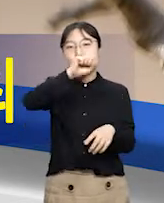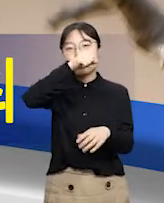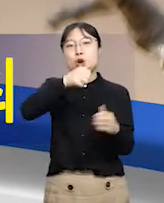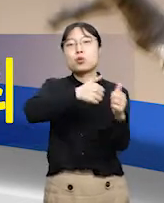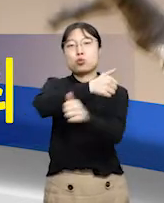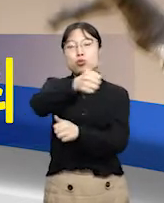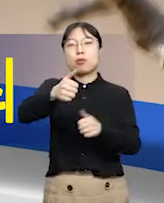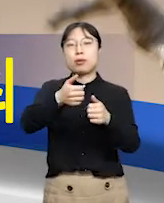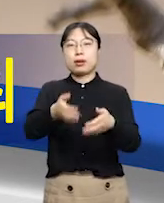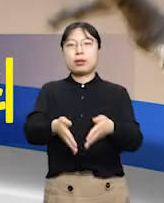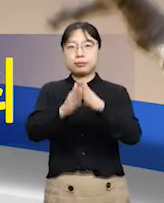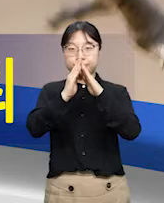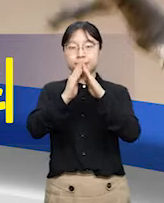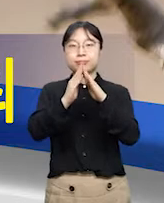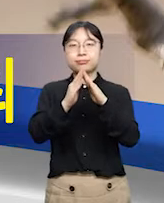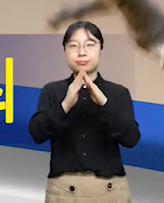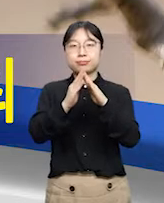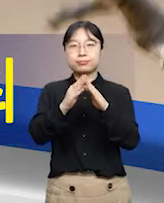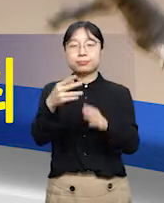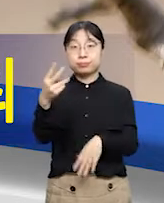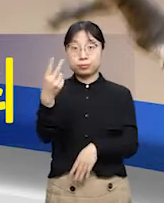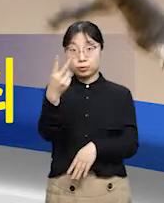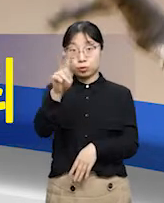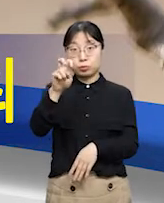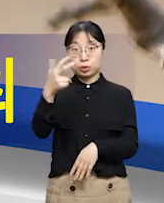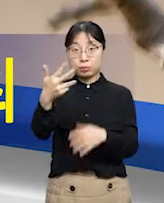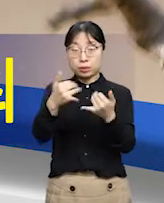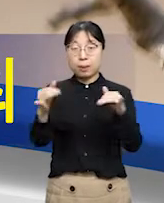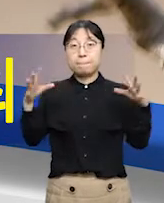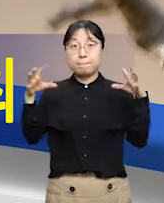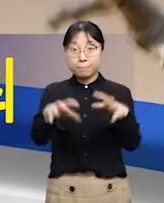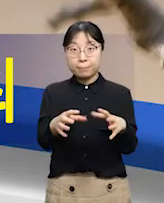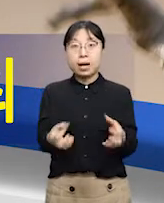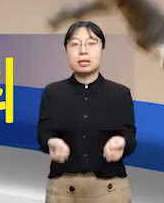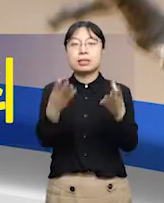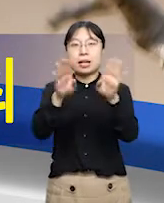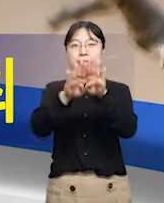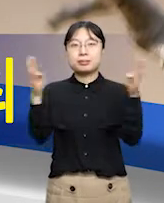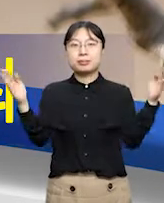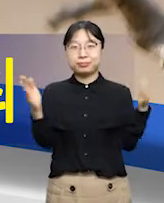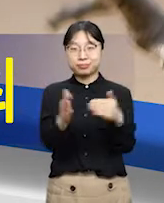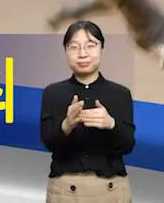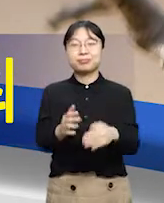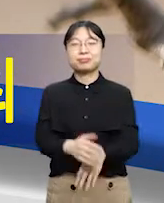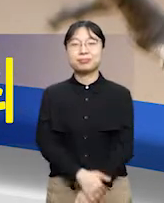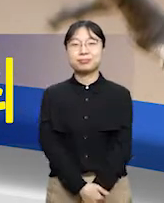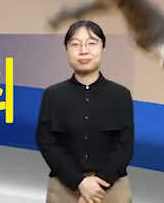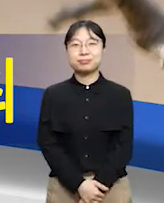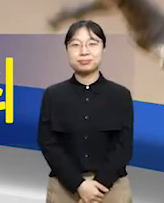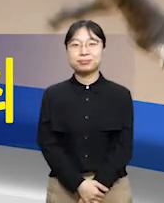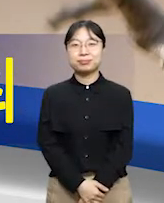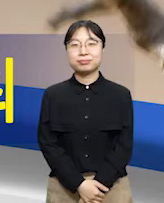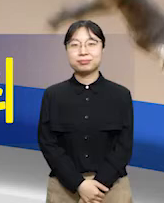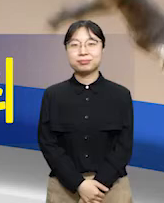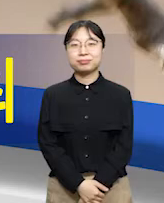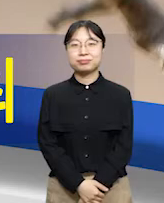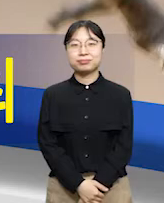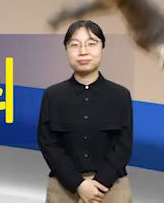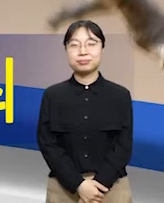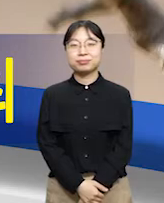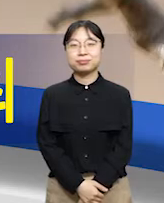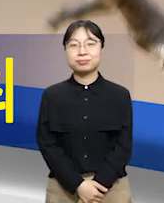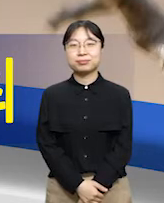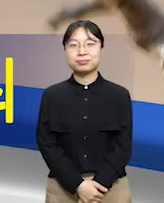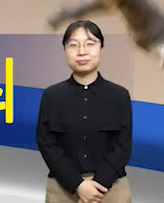의왕시가 주민참여 예산위원회 위원 27명이 참석한 가운데 2021년 제1차 의왕시 주민참여